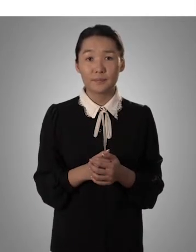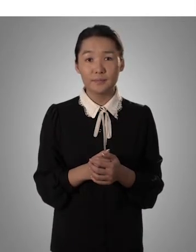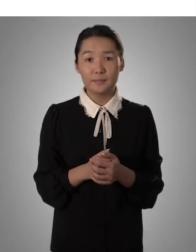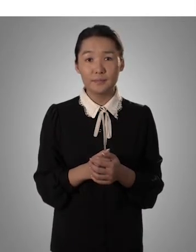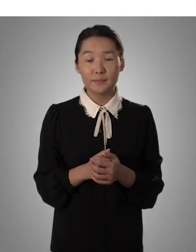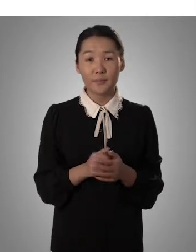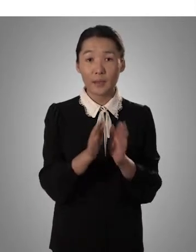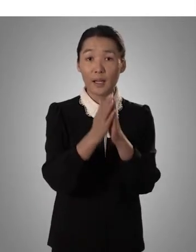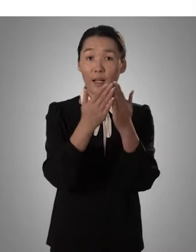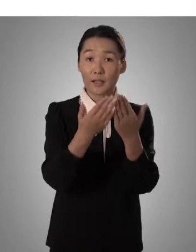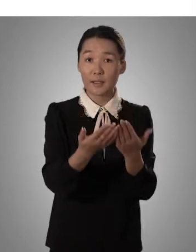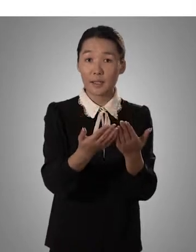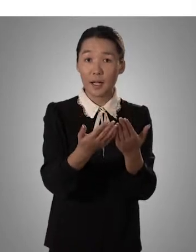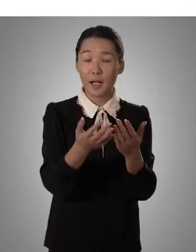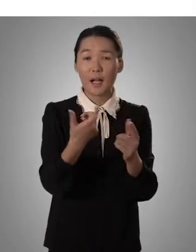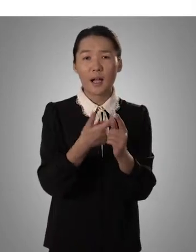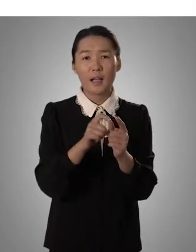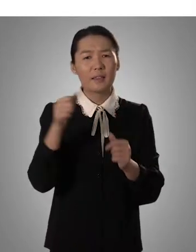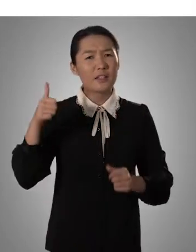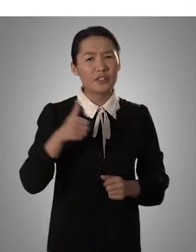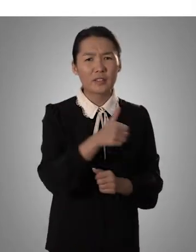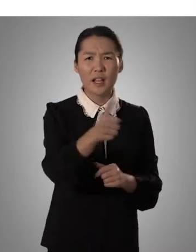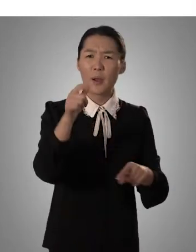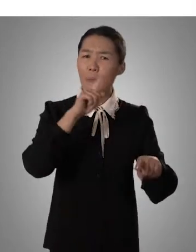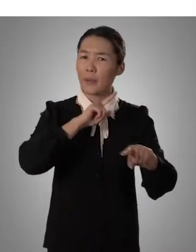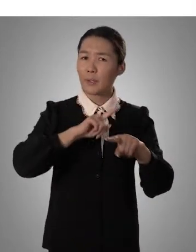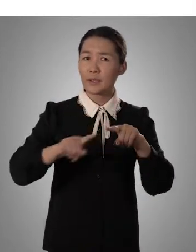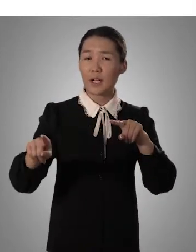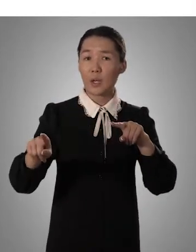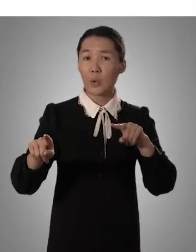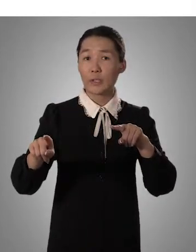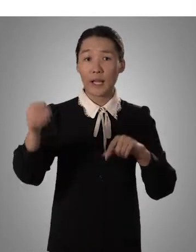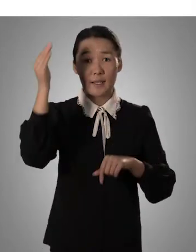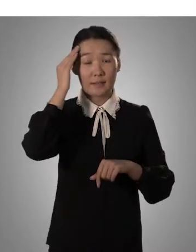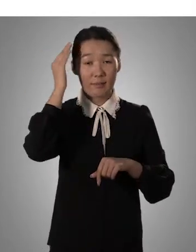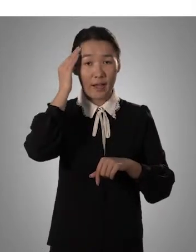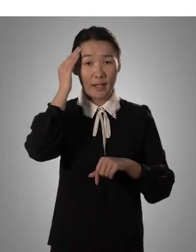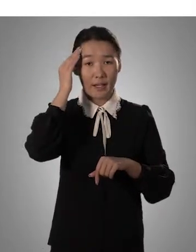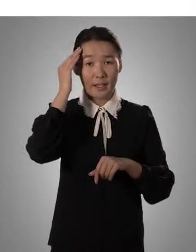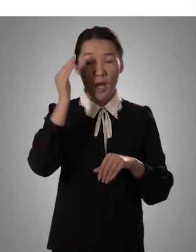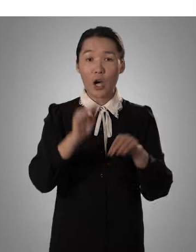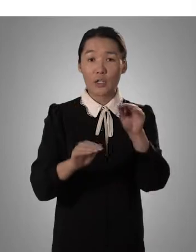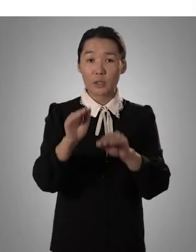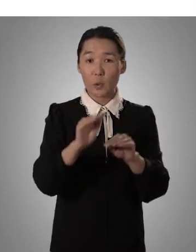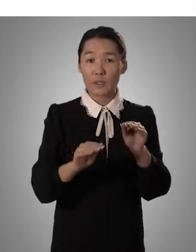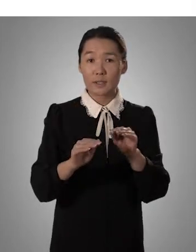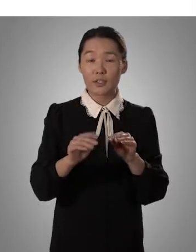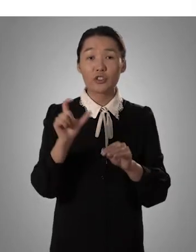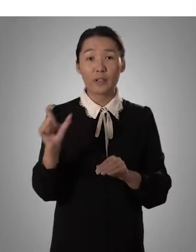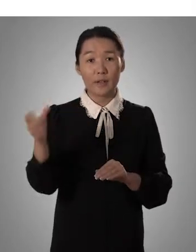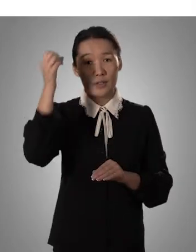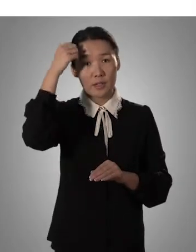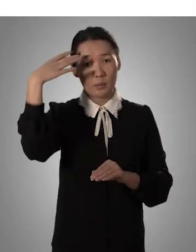книга это с сама быстро лед на из творений созданных человеческим умом